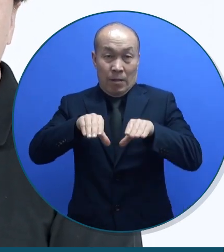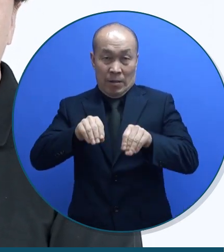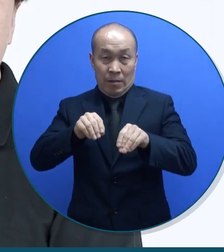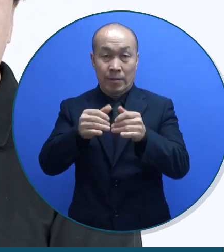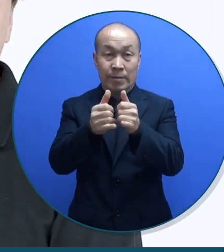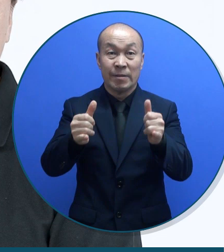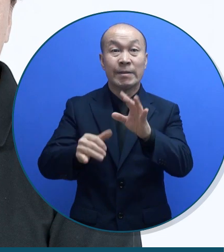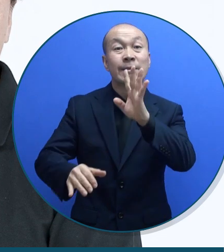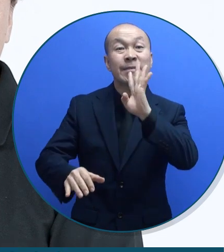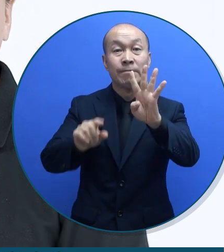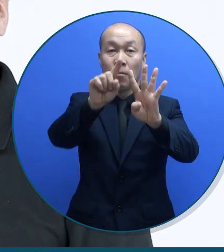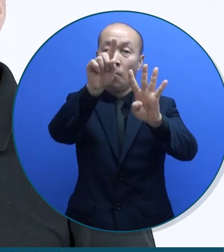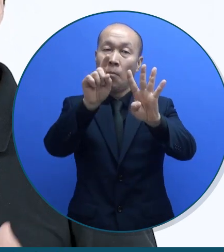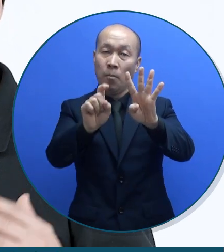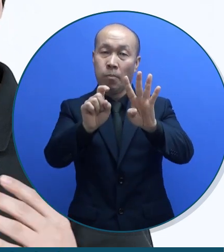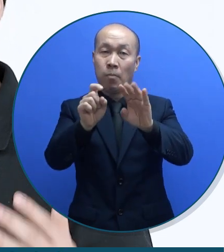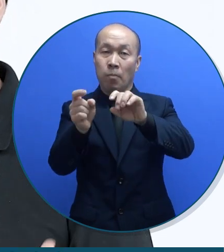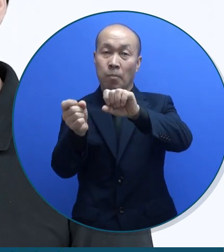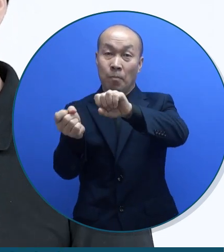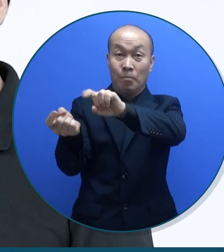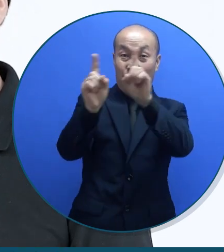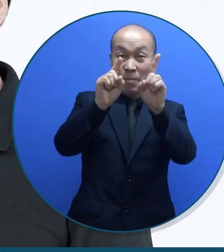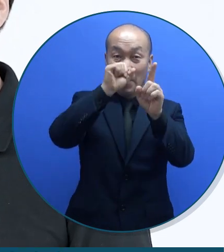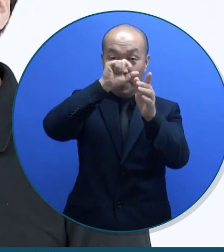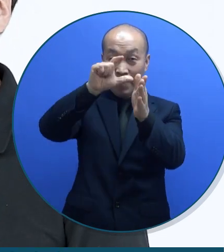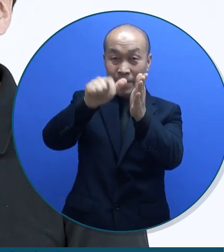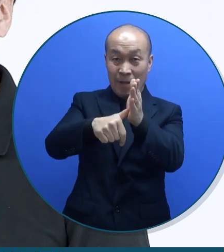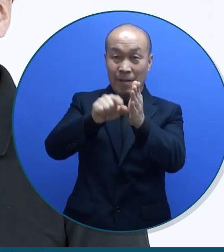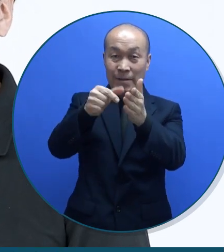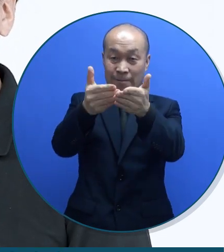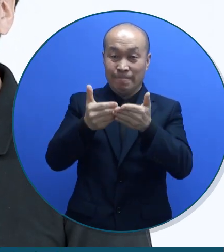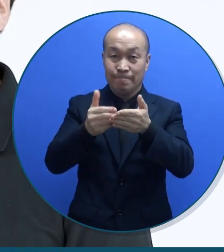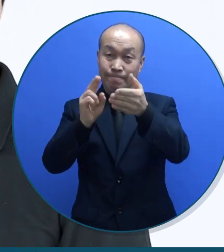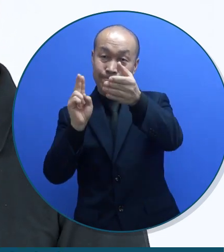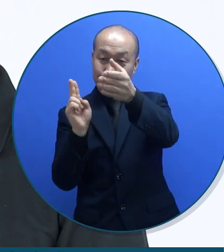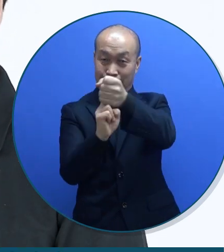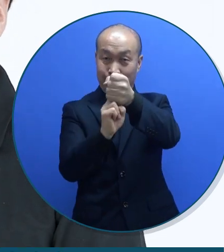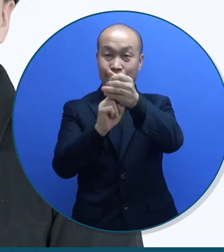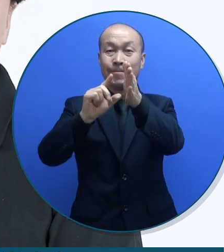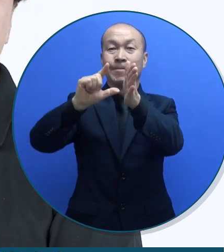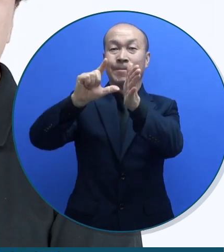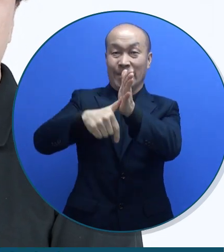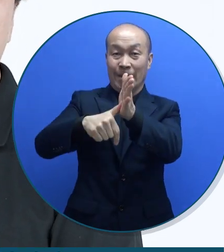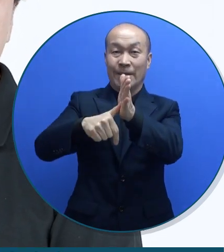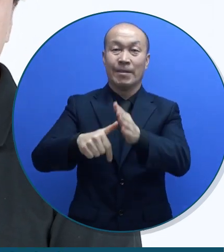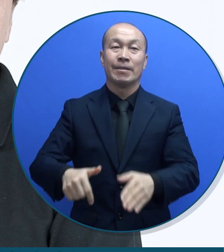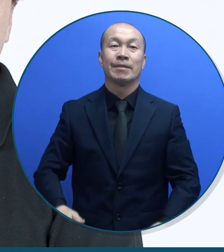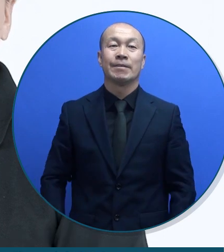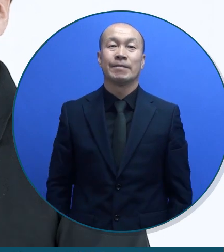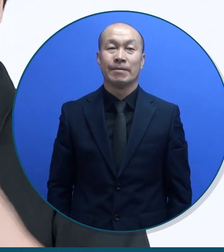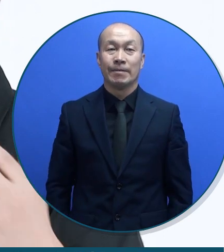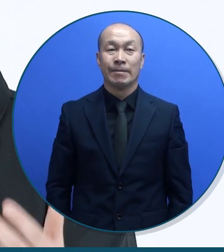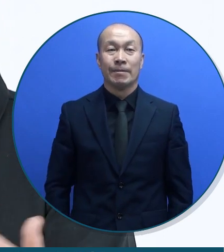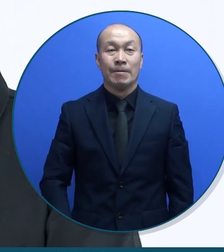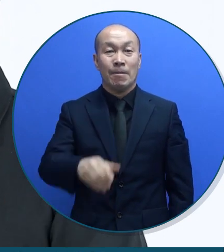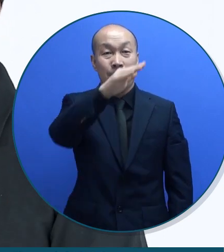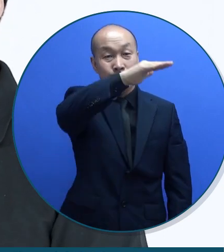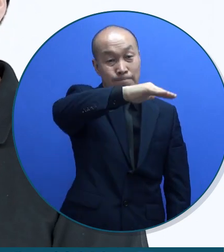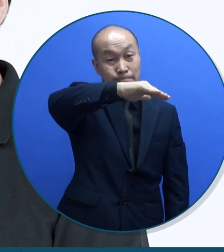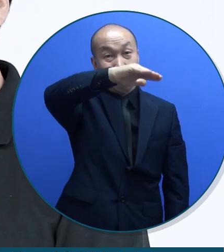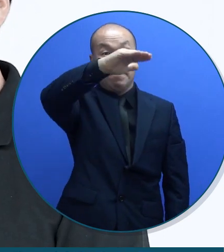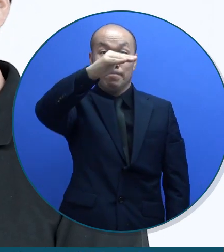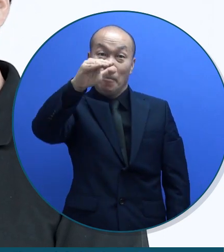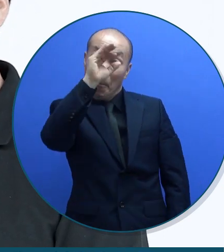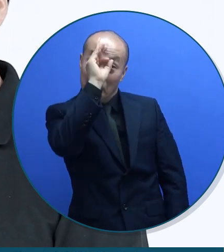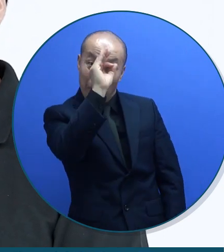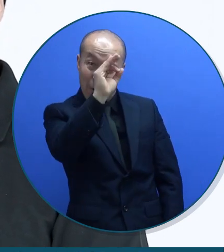멈춘 사람에게 4분이란 다시 살아날 수 있는 기회를 얻을 수 있는 기적의 시간입니다. 그래프에서 볼